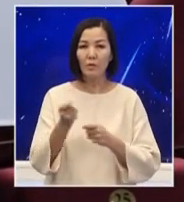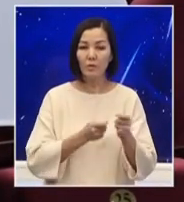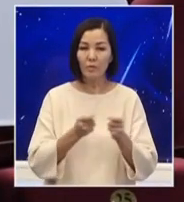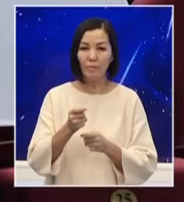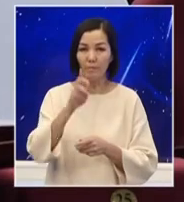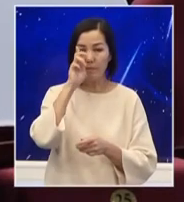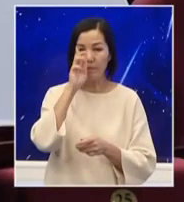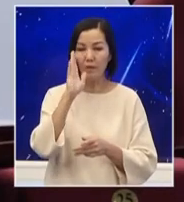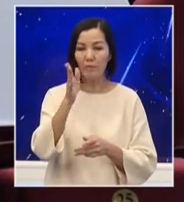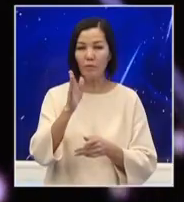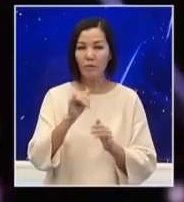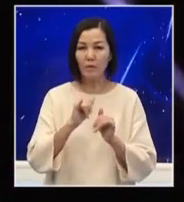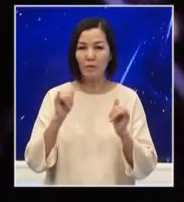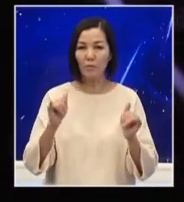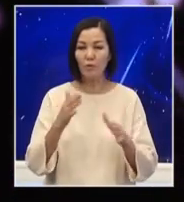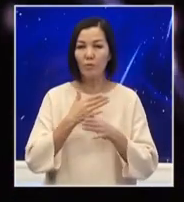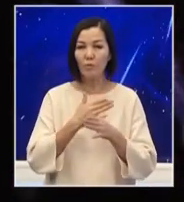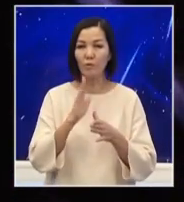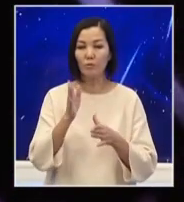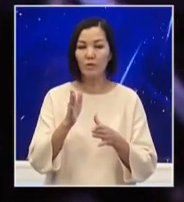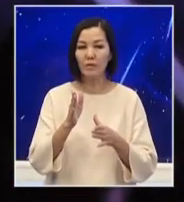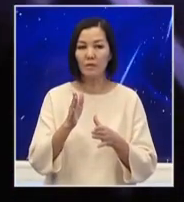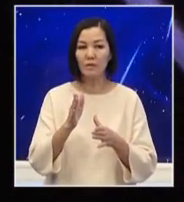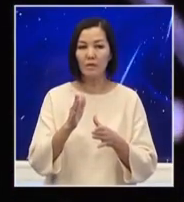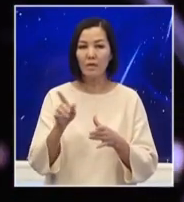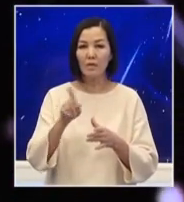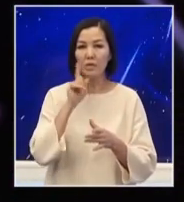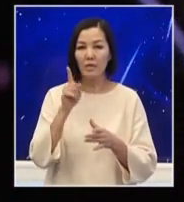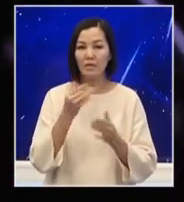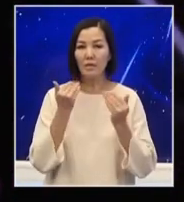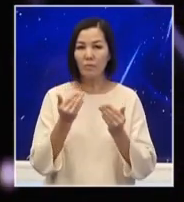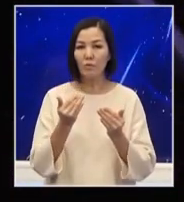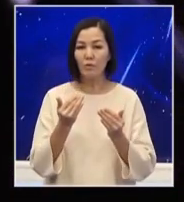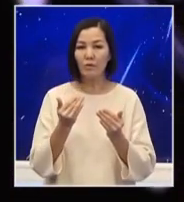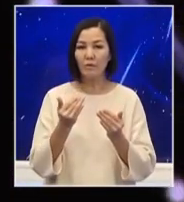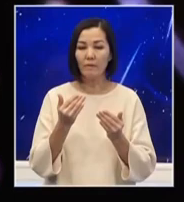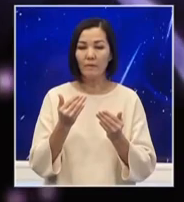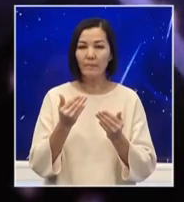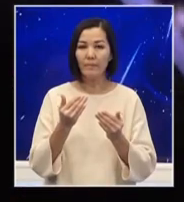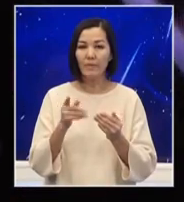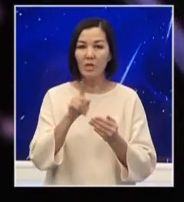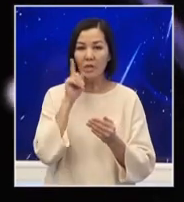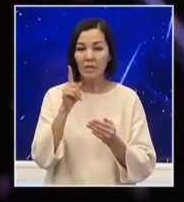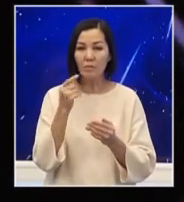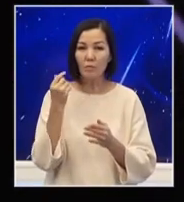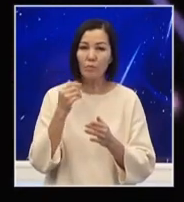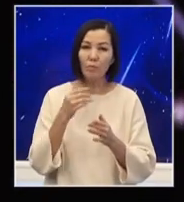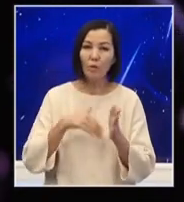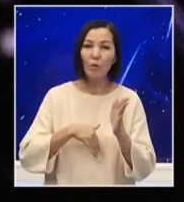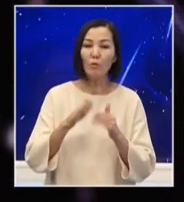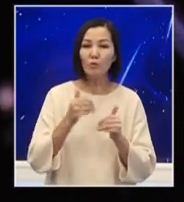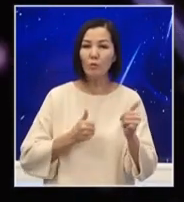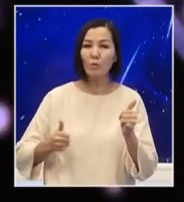страной, будете руководить регионами. Вот такие, как вы, которые завоевываете уже в это время, ждут. Нам с